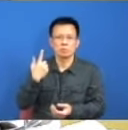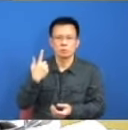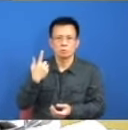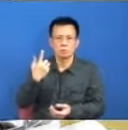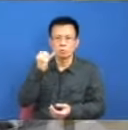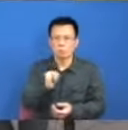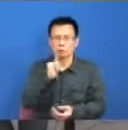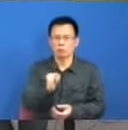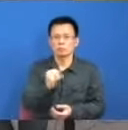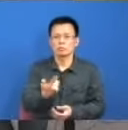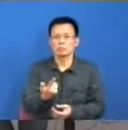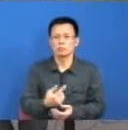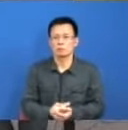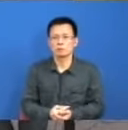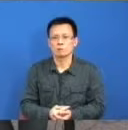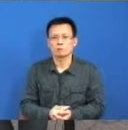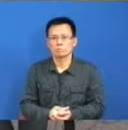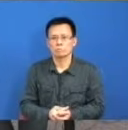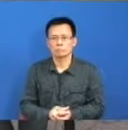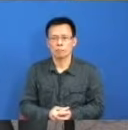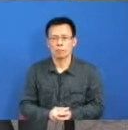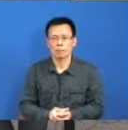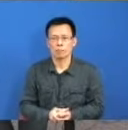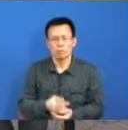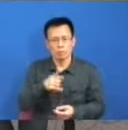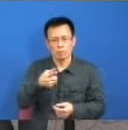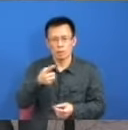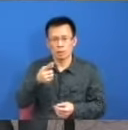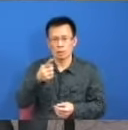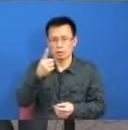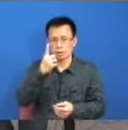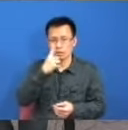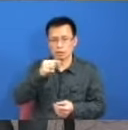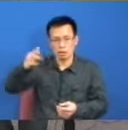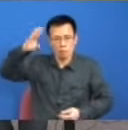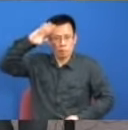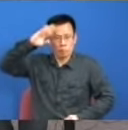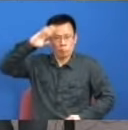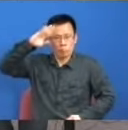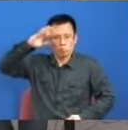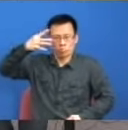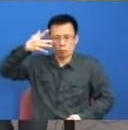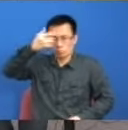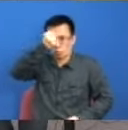狠咗好多。會不會呢個就係同我哋係喺呢個新嘅一哥上場嘅時候咧，有人講